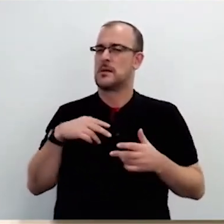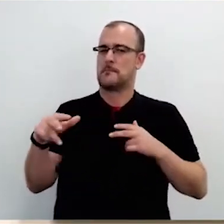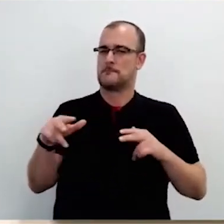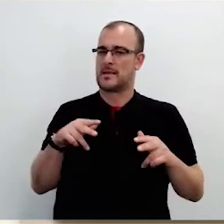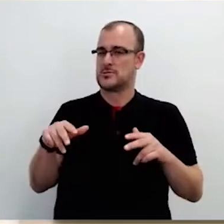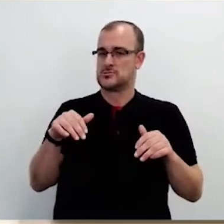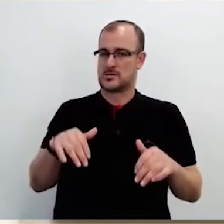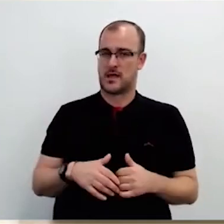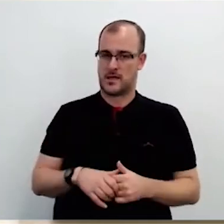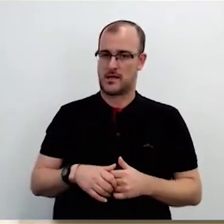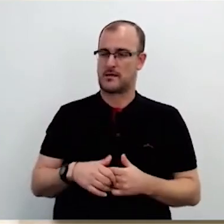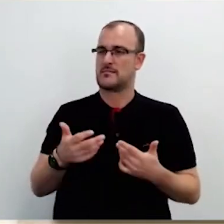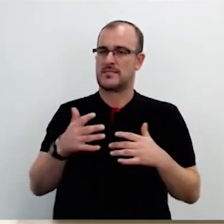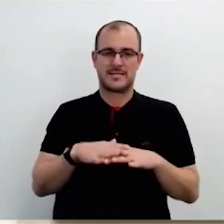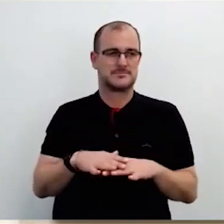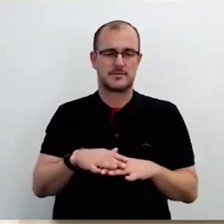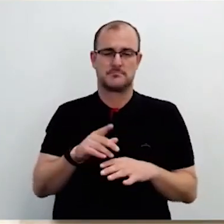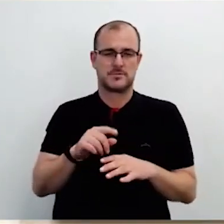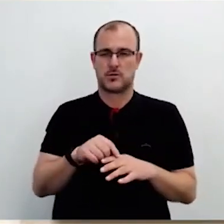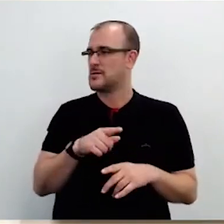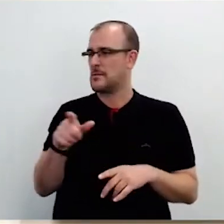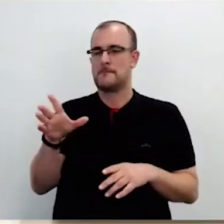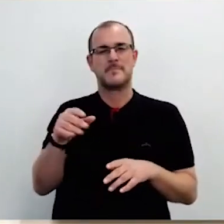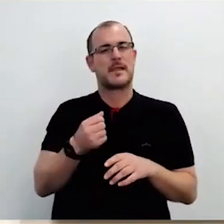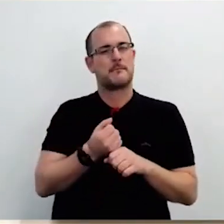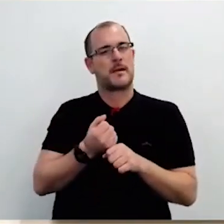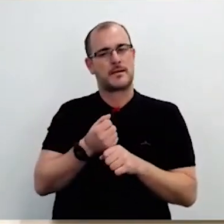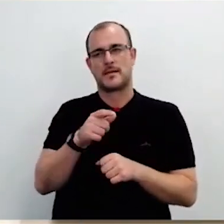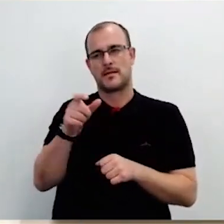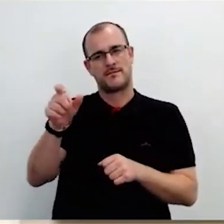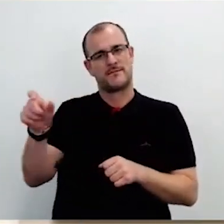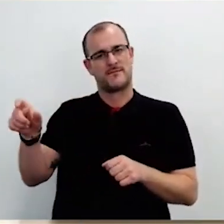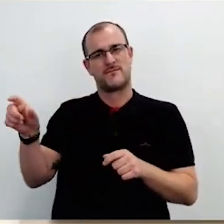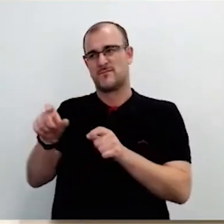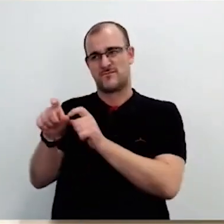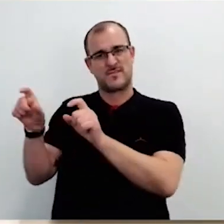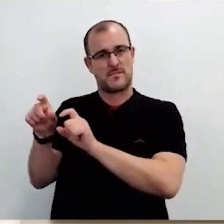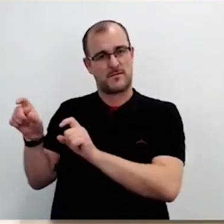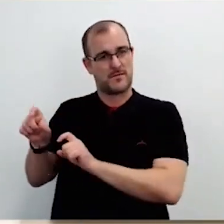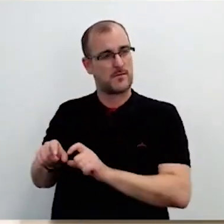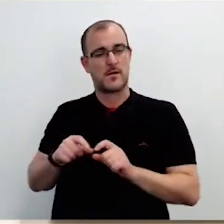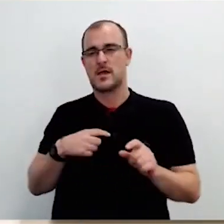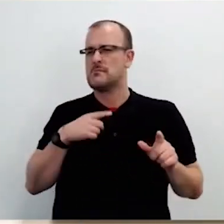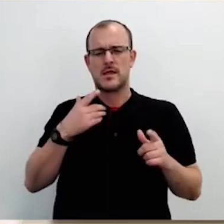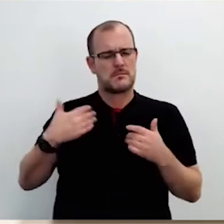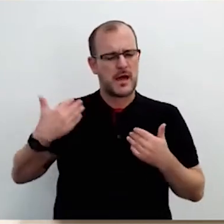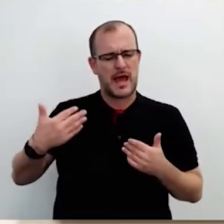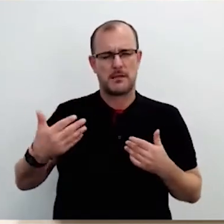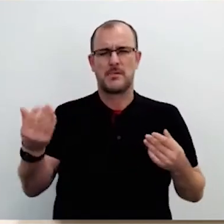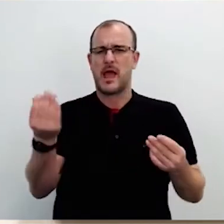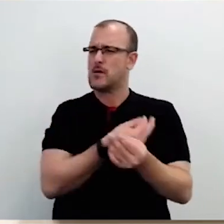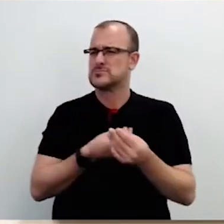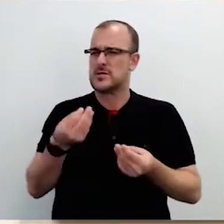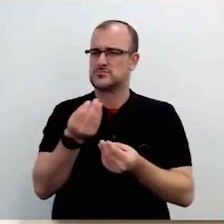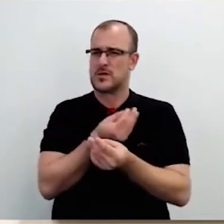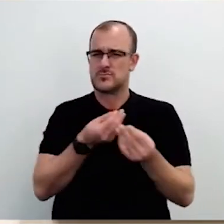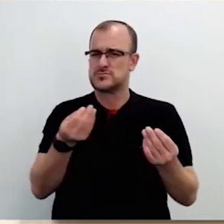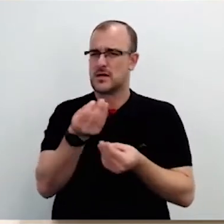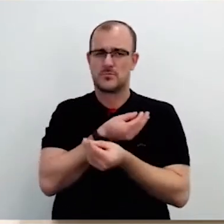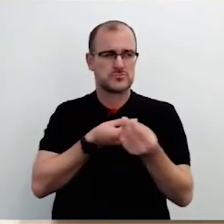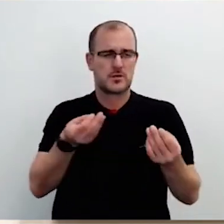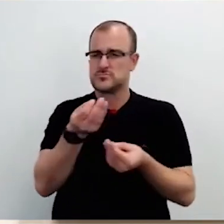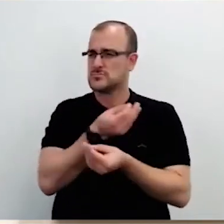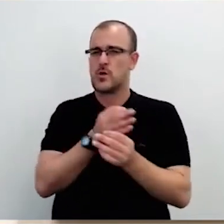Manager Netzwerk. Das heißt, die Mitarbeiter der einzelnen Unternehmen sind im regelmäßigen Austausch. Wir geben gute